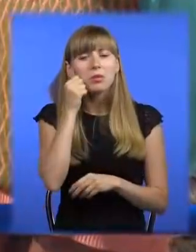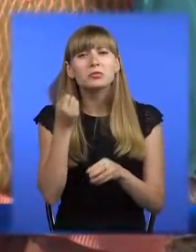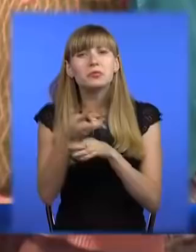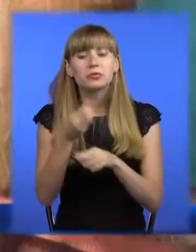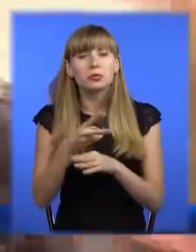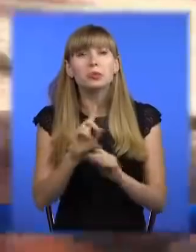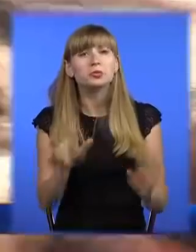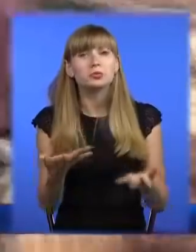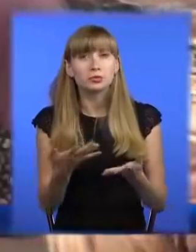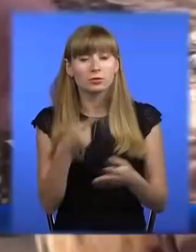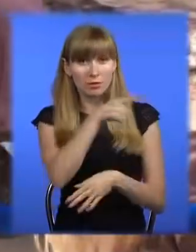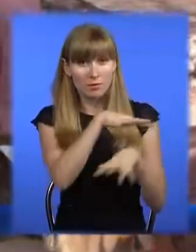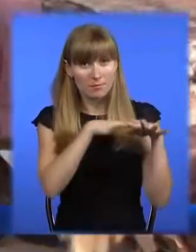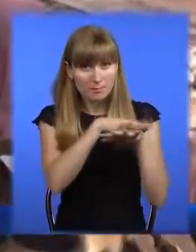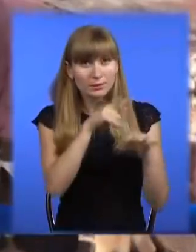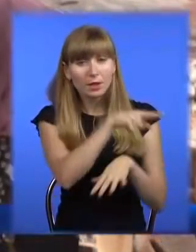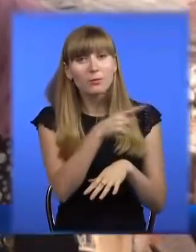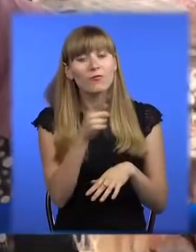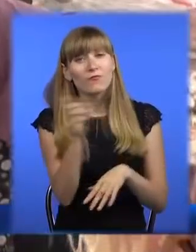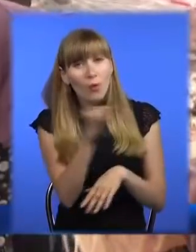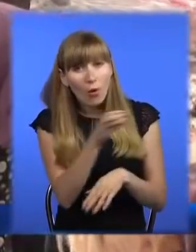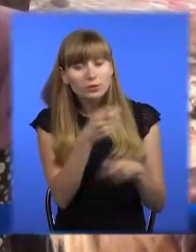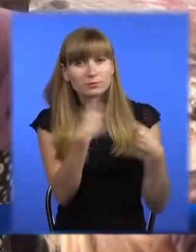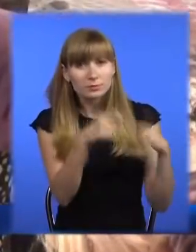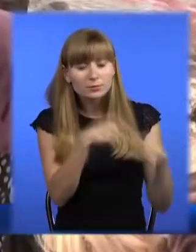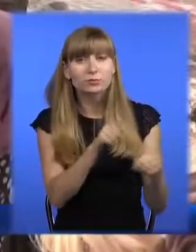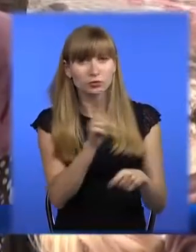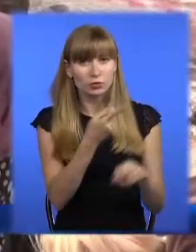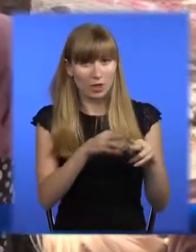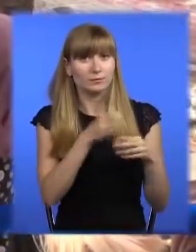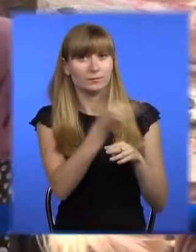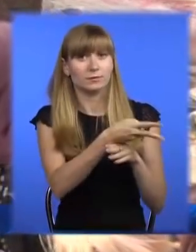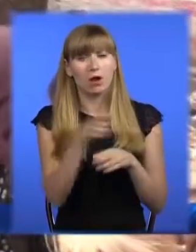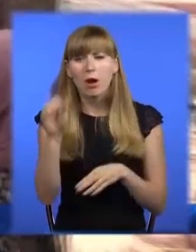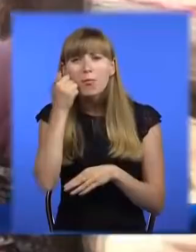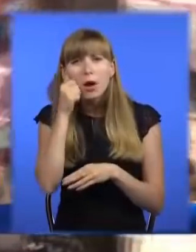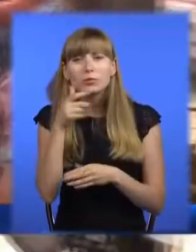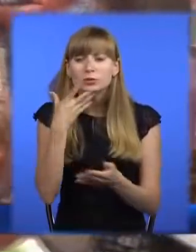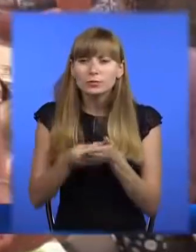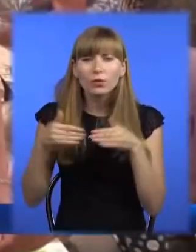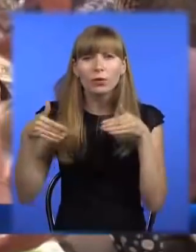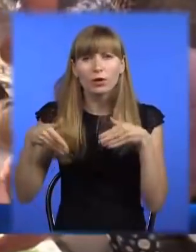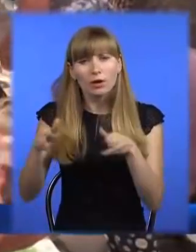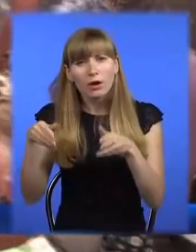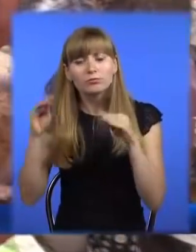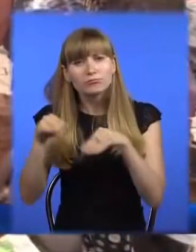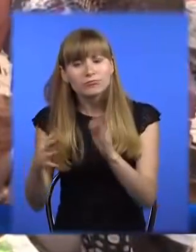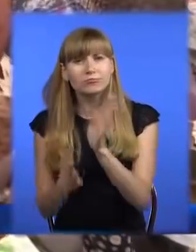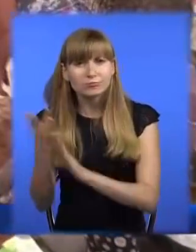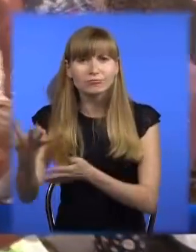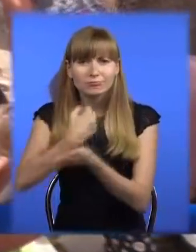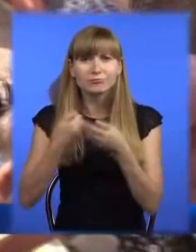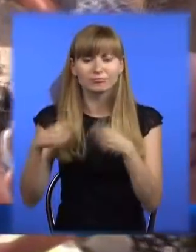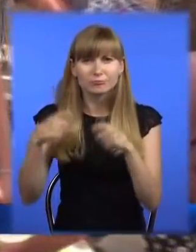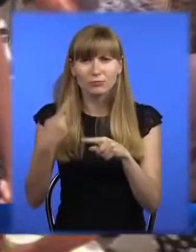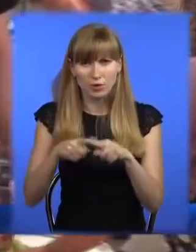ви бабушок ганяєте? Ганяйте там на ринку і там, де водкою торгують на 100 грам. Ганяєте? Все ганяє. Та бабушок, що вона виростила, ви її